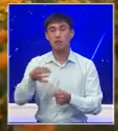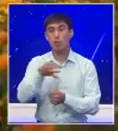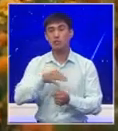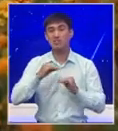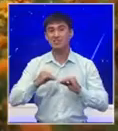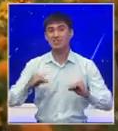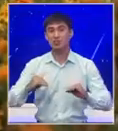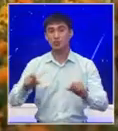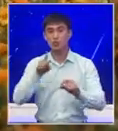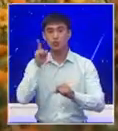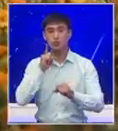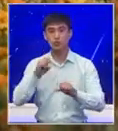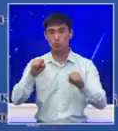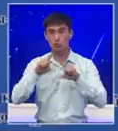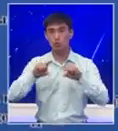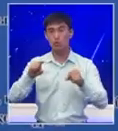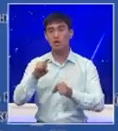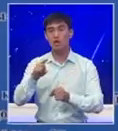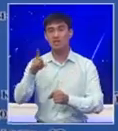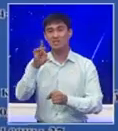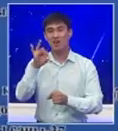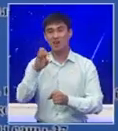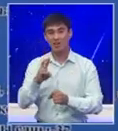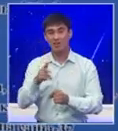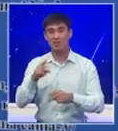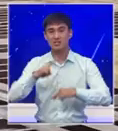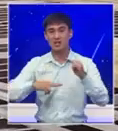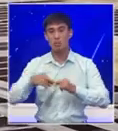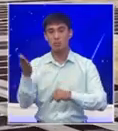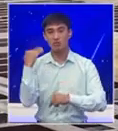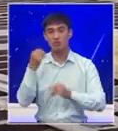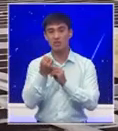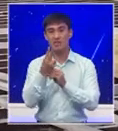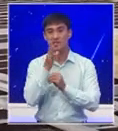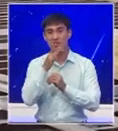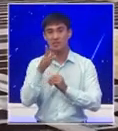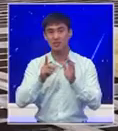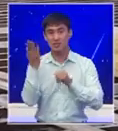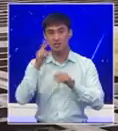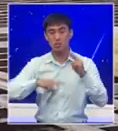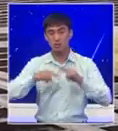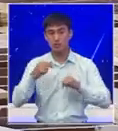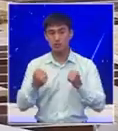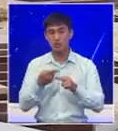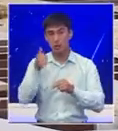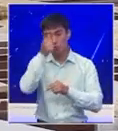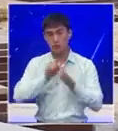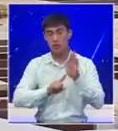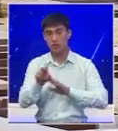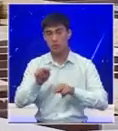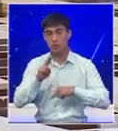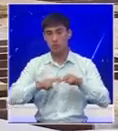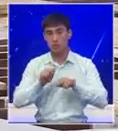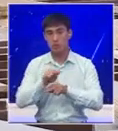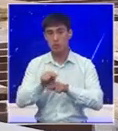детско-юношескую спортивную школу города Саркан. В здании, построенном 12 лет назад, в этом году был начат ремонт. Сегодня спортивную подготовку здесь проходят